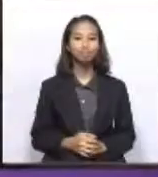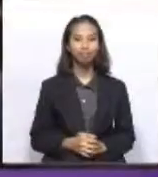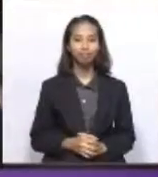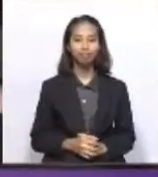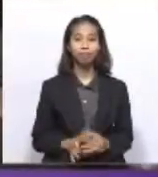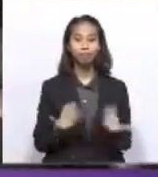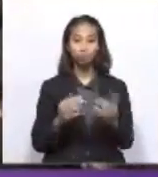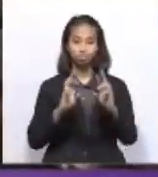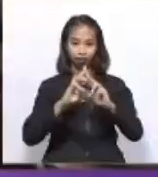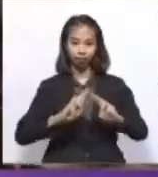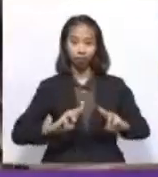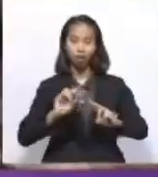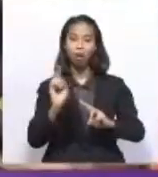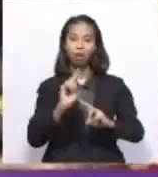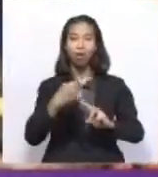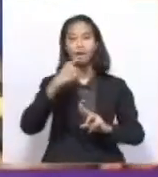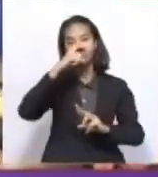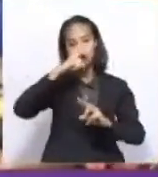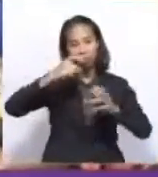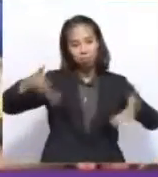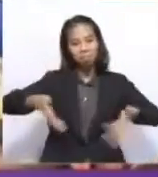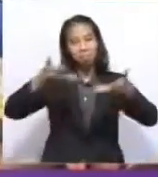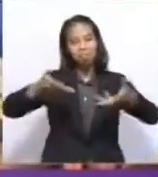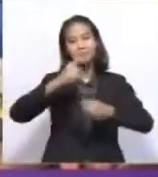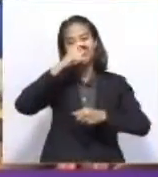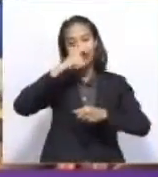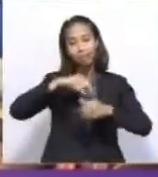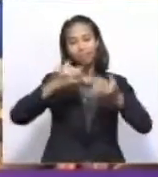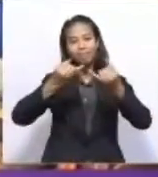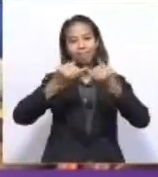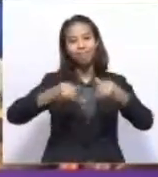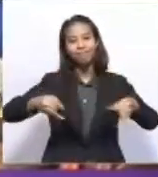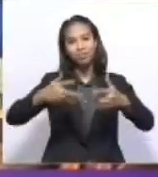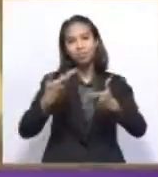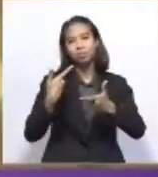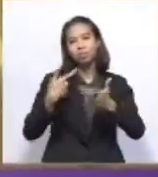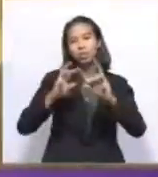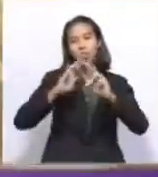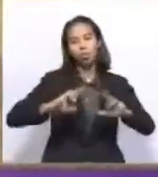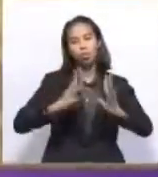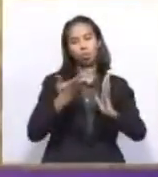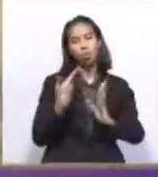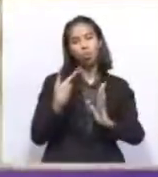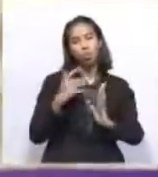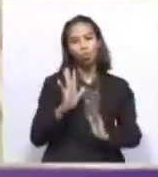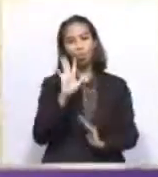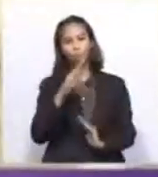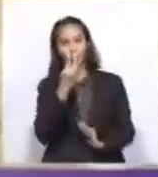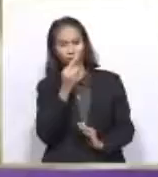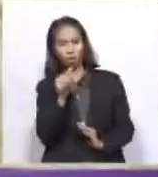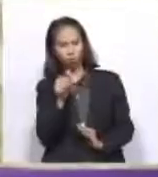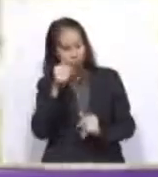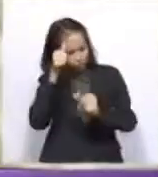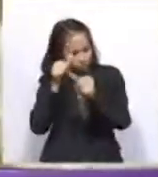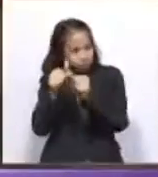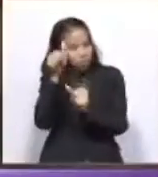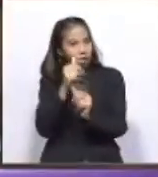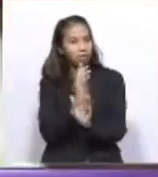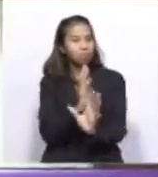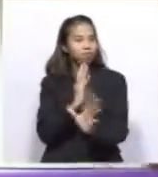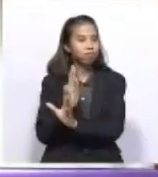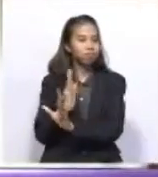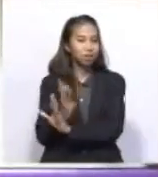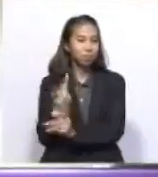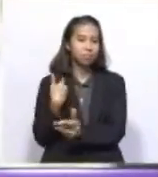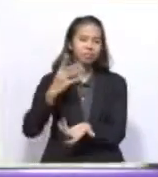อย่างร้านนี้ค่ะผัดไทยเจ้าอร่อยมาจากตลาดนัดขวัญเรียมมีลูกค้าหลายท่านนะคะจำกันได้บีบน้ำมะนาวใ